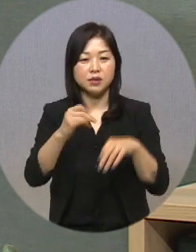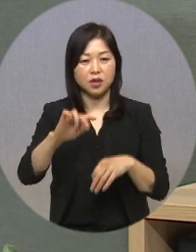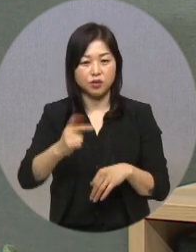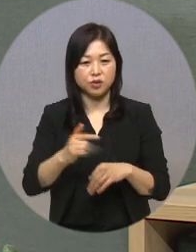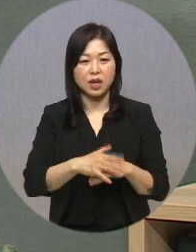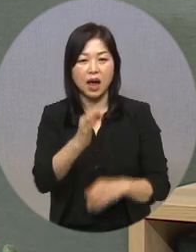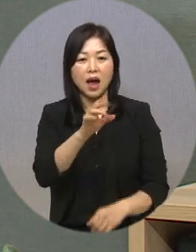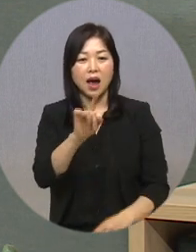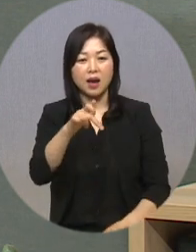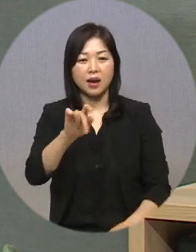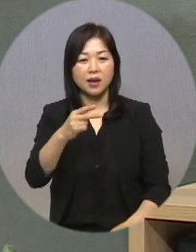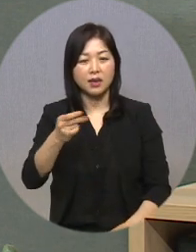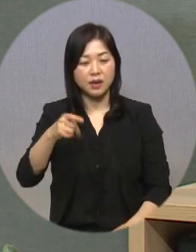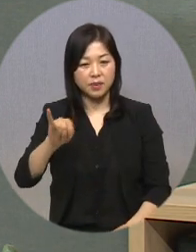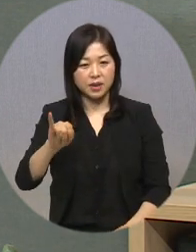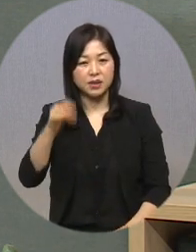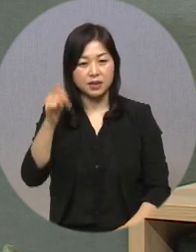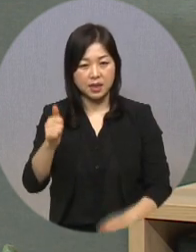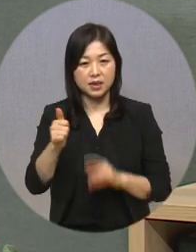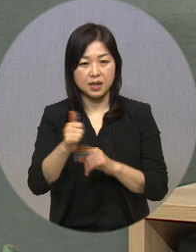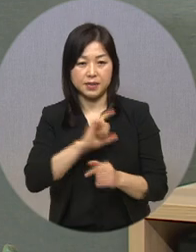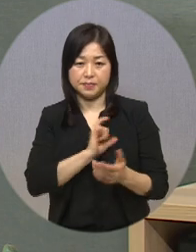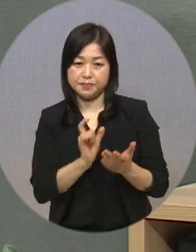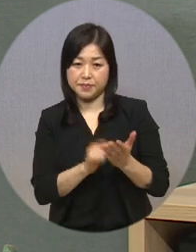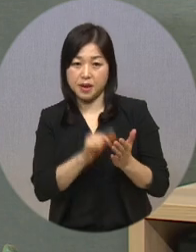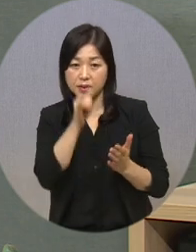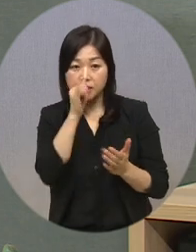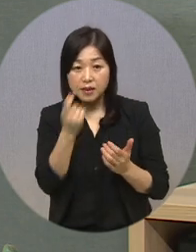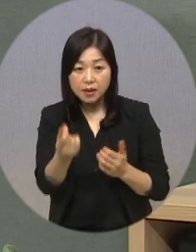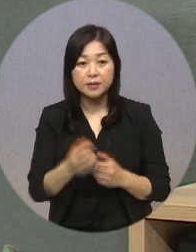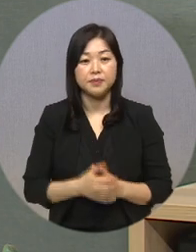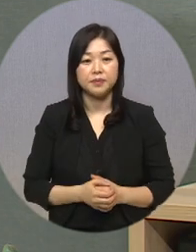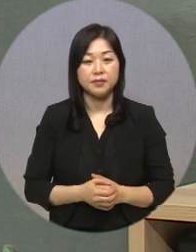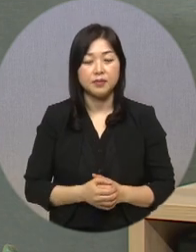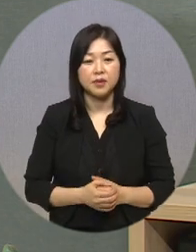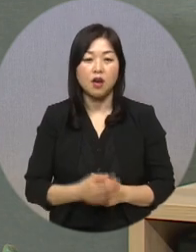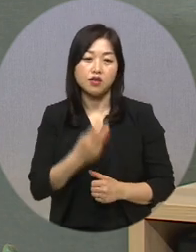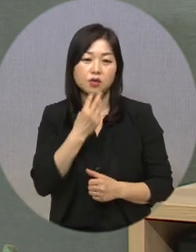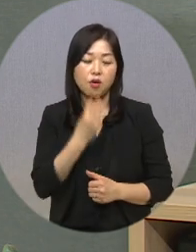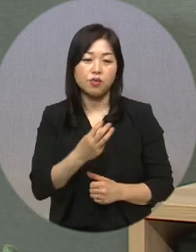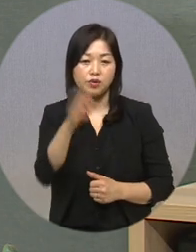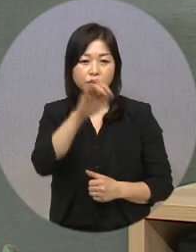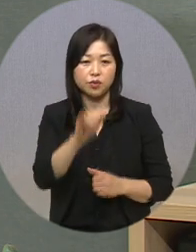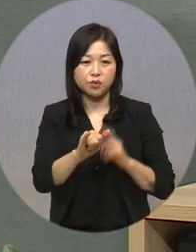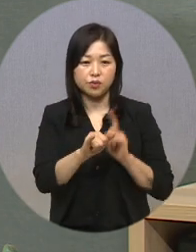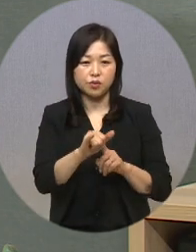이사장이라는 직함을 지금 가지고 계신데 서울 정경련회관에